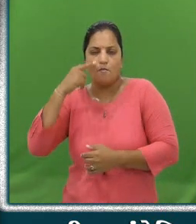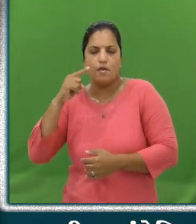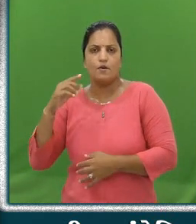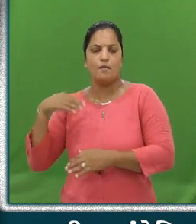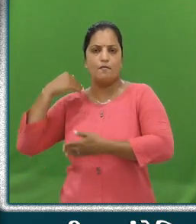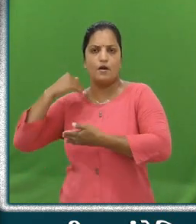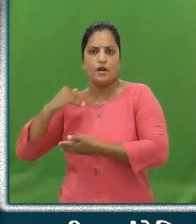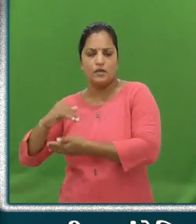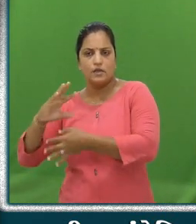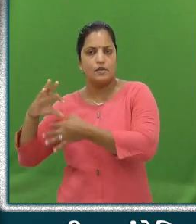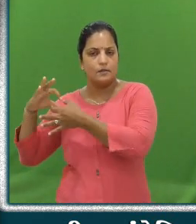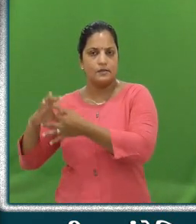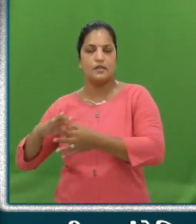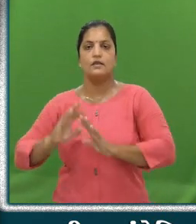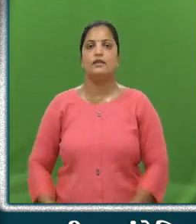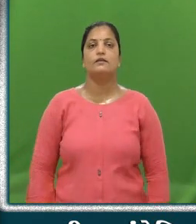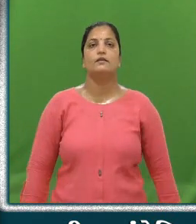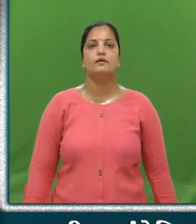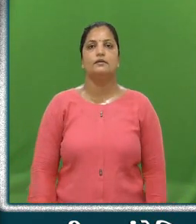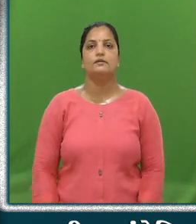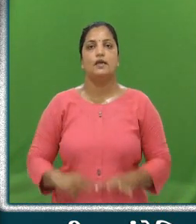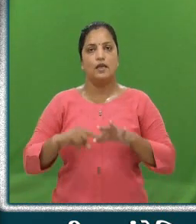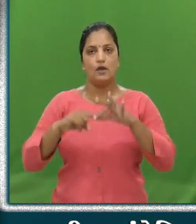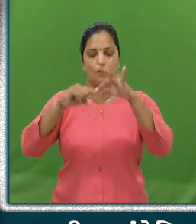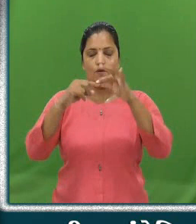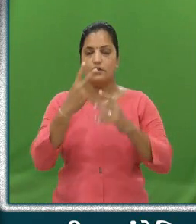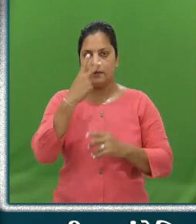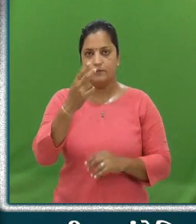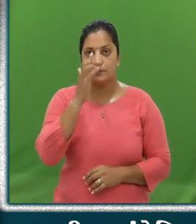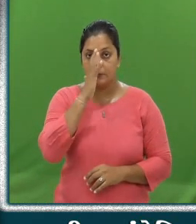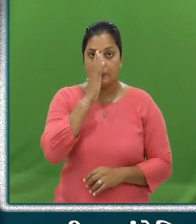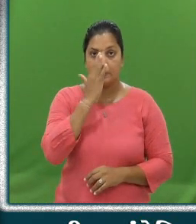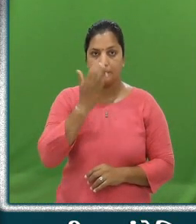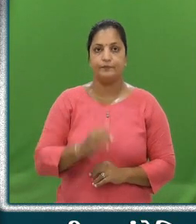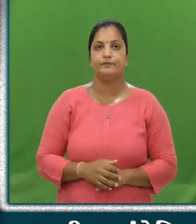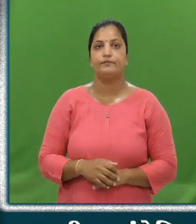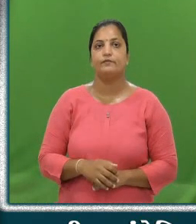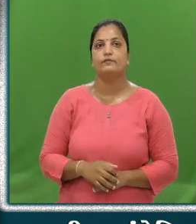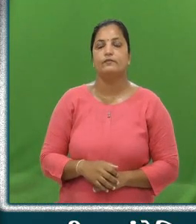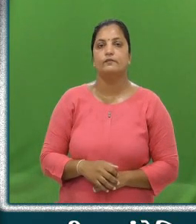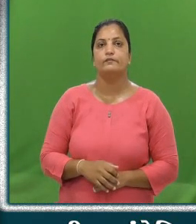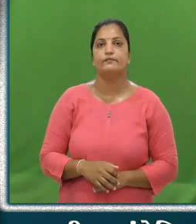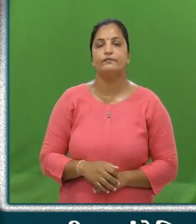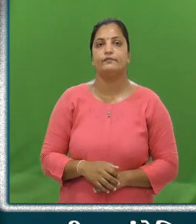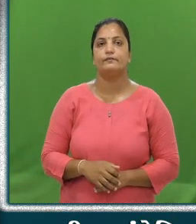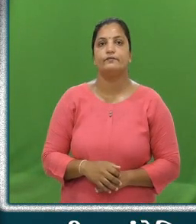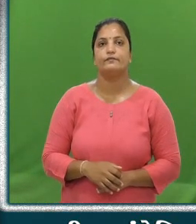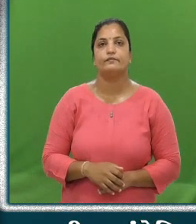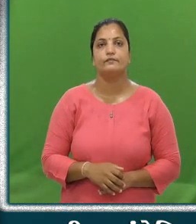તરીકે ઓળખવામાં આવે છે અને લક્ષણો જે છે એ આ રીતે એના માટે જવાબદાર જોવા મળતો હોય